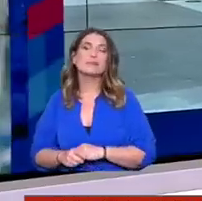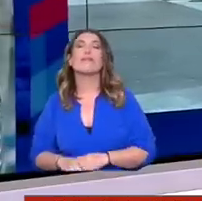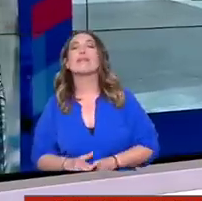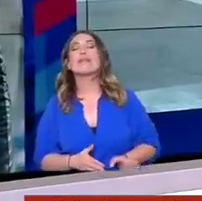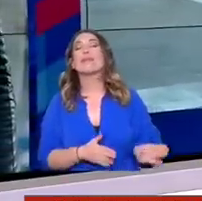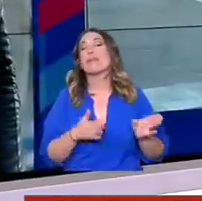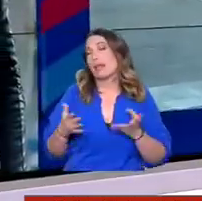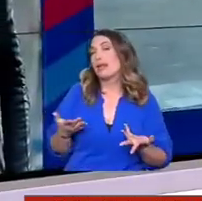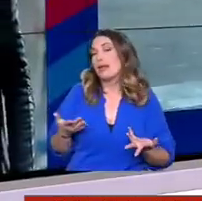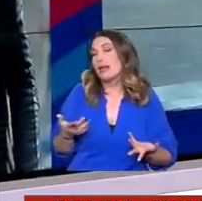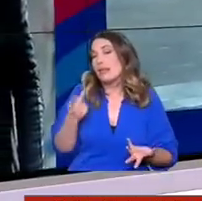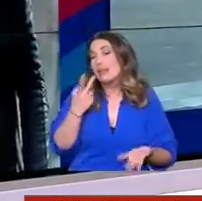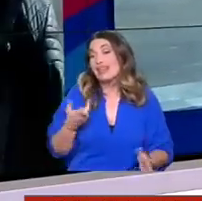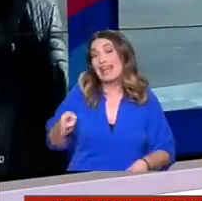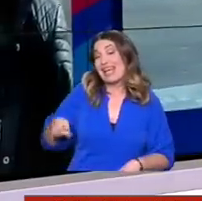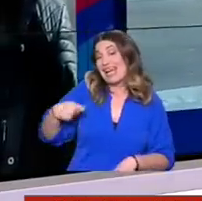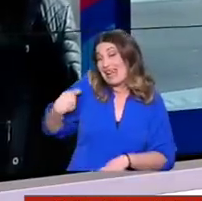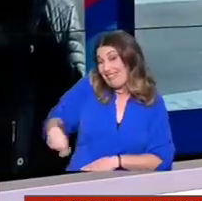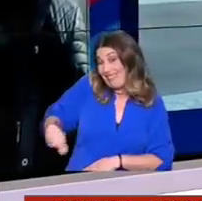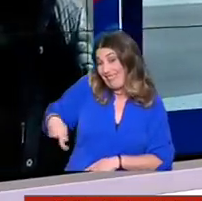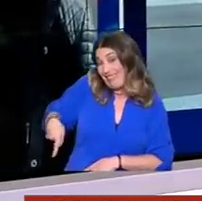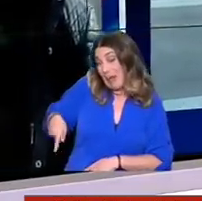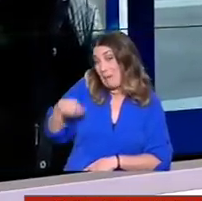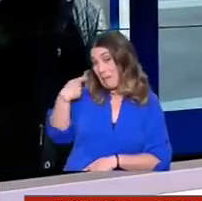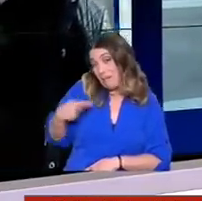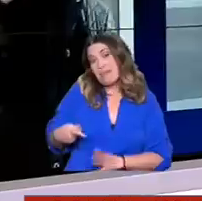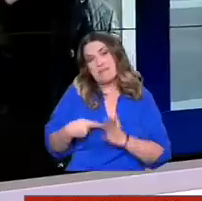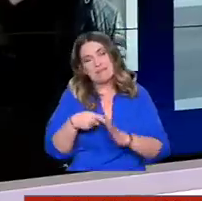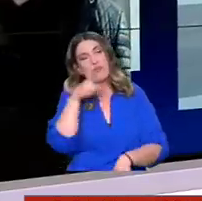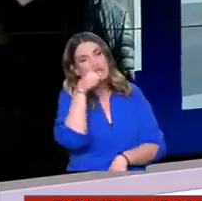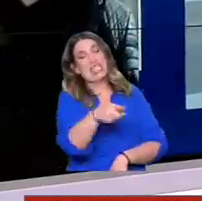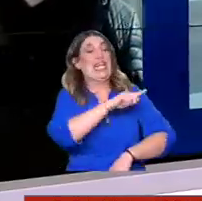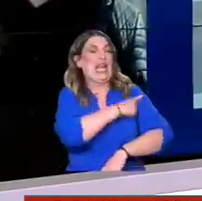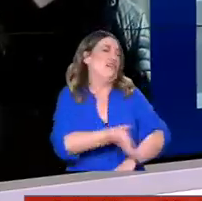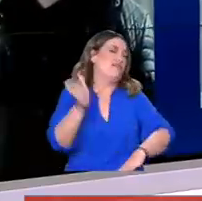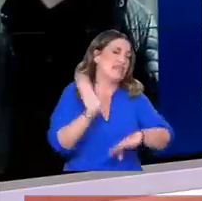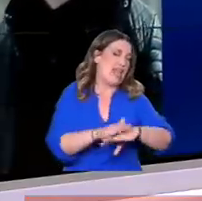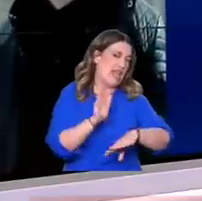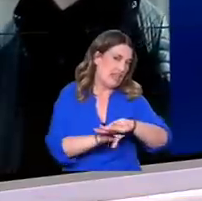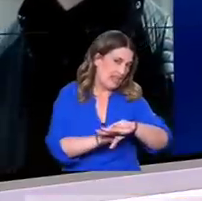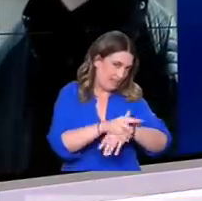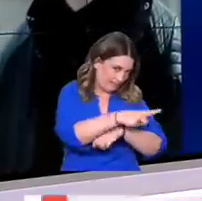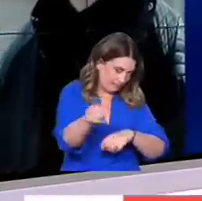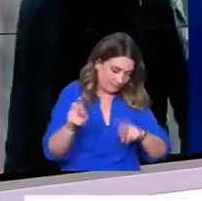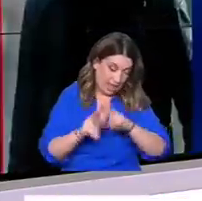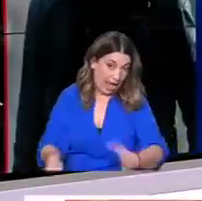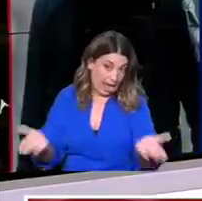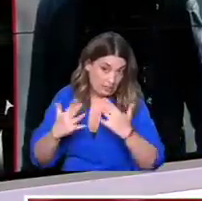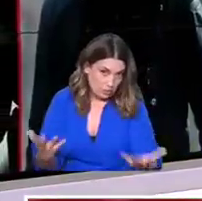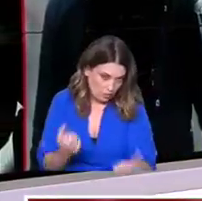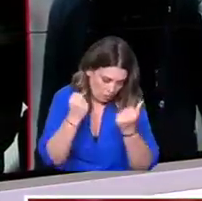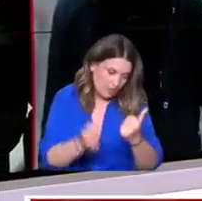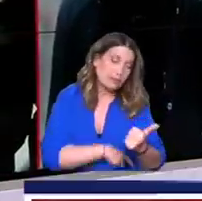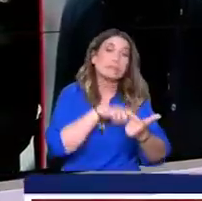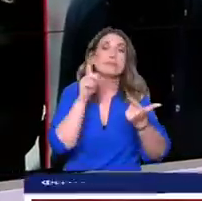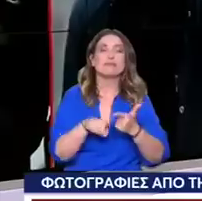λάθη και ιατρικά προβλήματα στο παιδί. Και ότι αυτά έχουν προκαλέσει το επεισόδιο που την